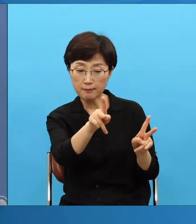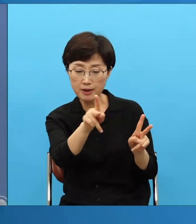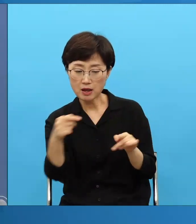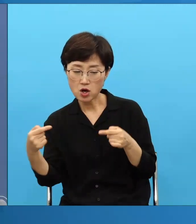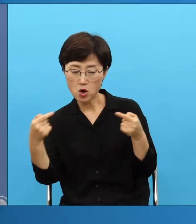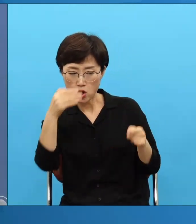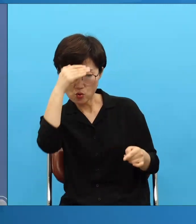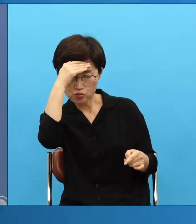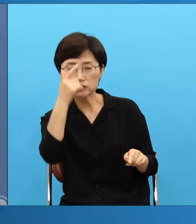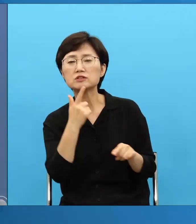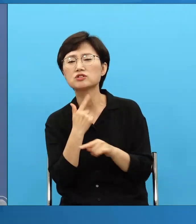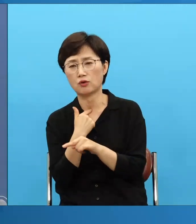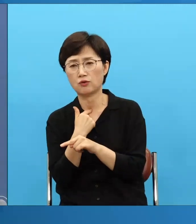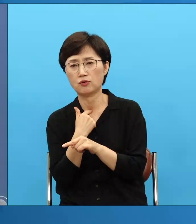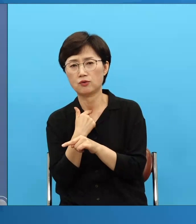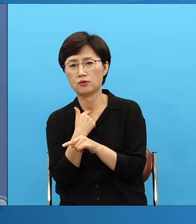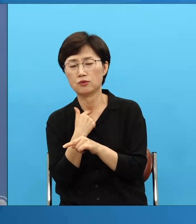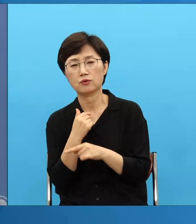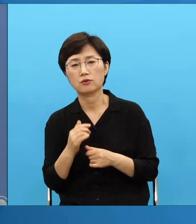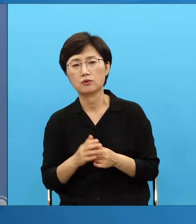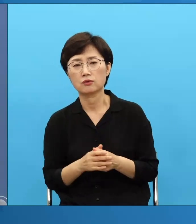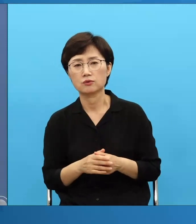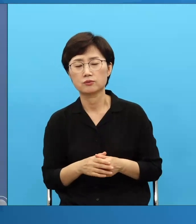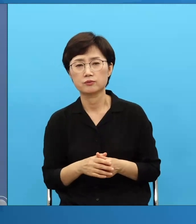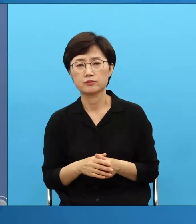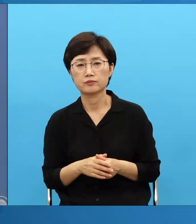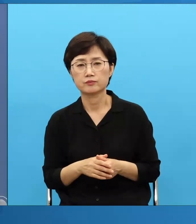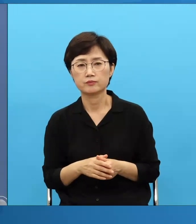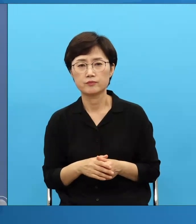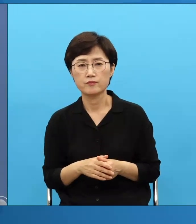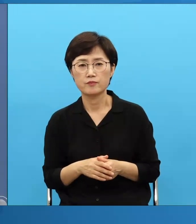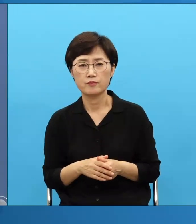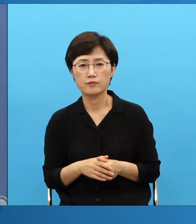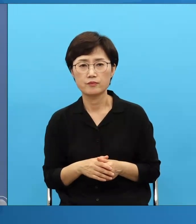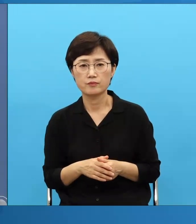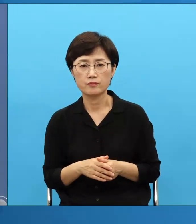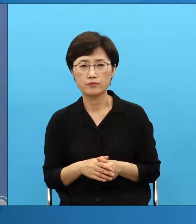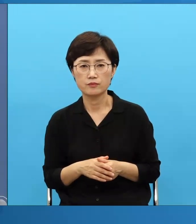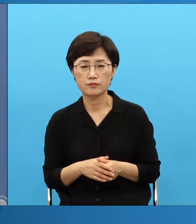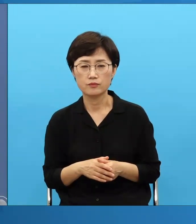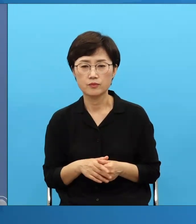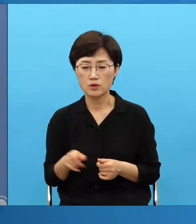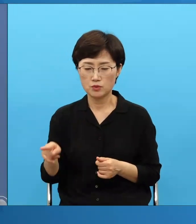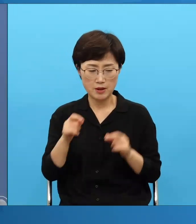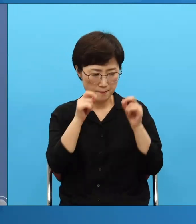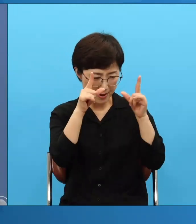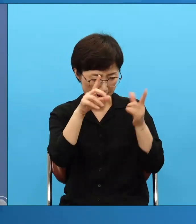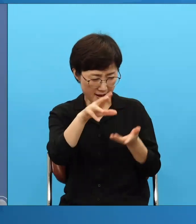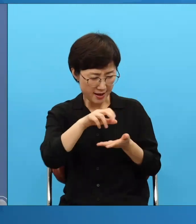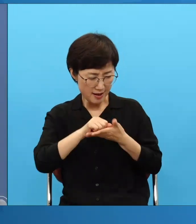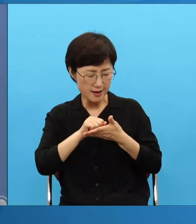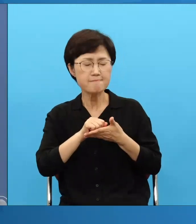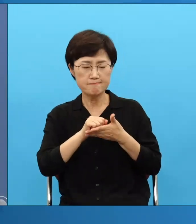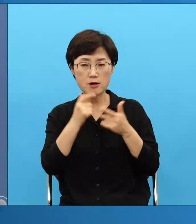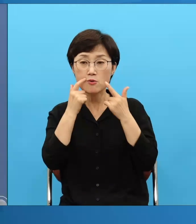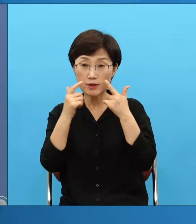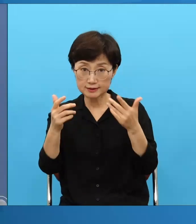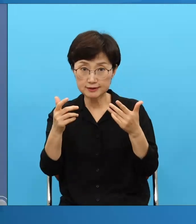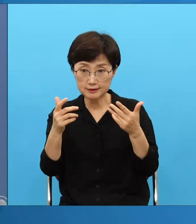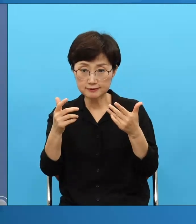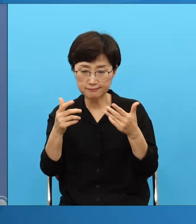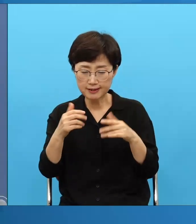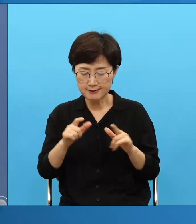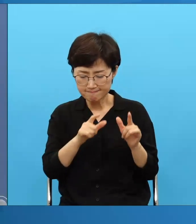and her husband, they're in the place that they received the greatest answers in the books of Acts. 답 나온 거죠. And so already the answer has come. 그러다가